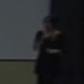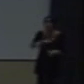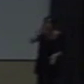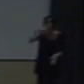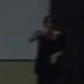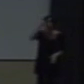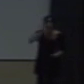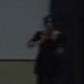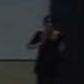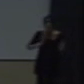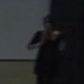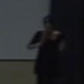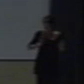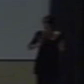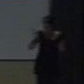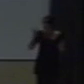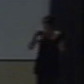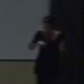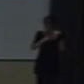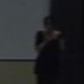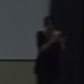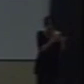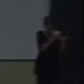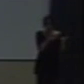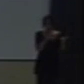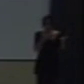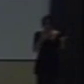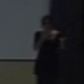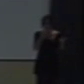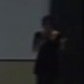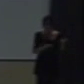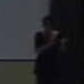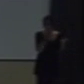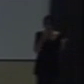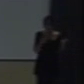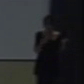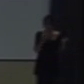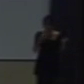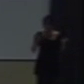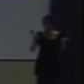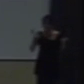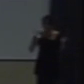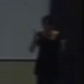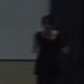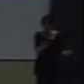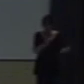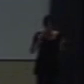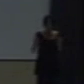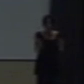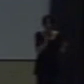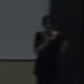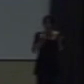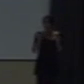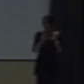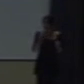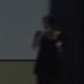demanada, portem ben bé gairebé 3 hores, 2 hores llargues de debat. Els